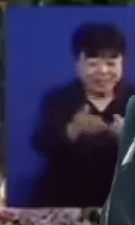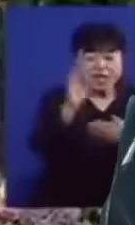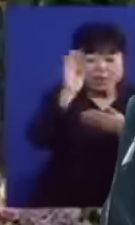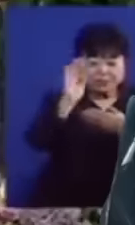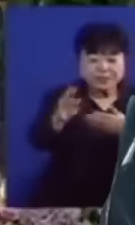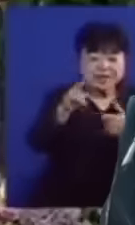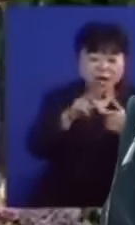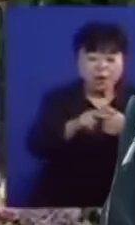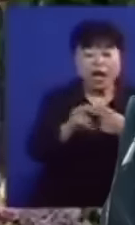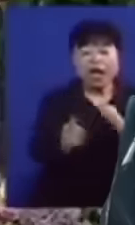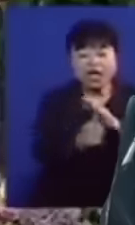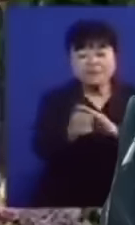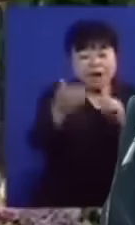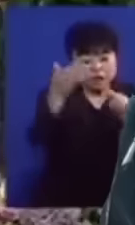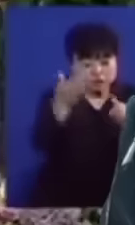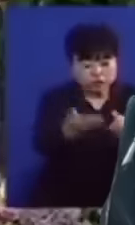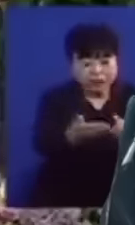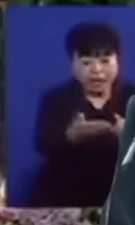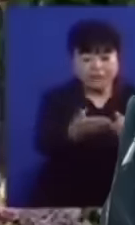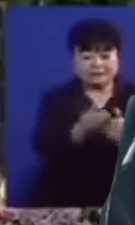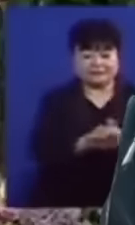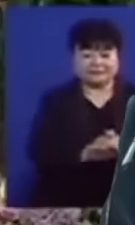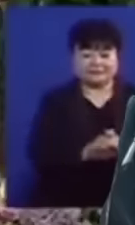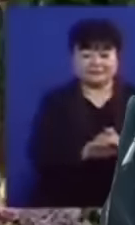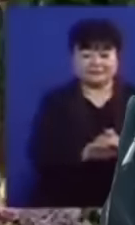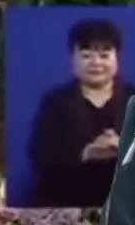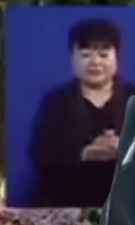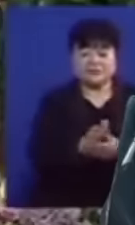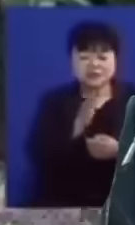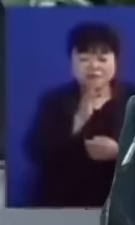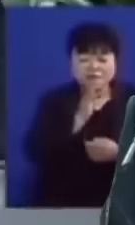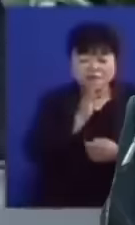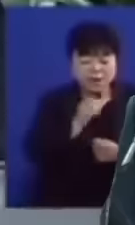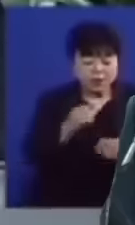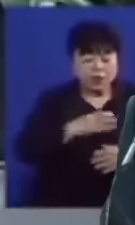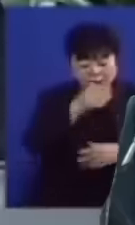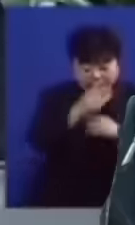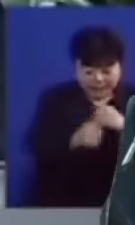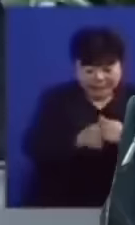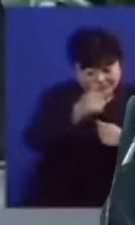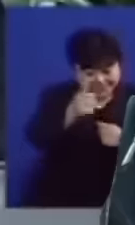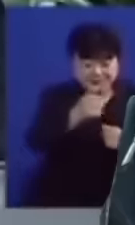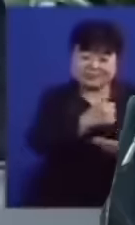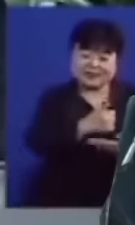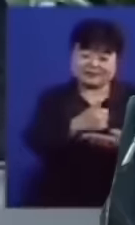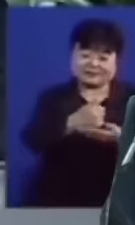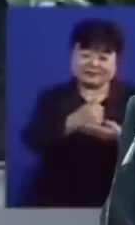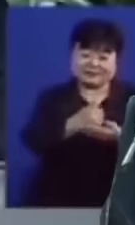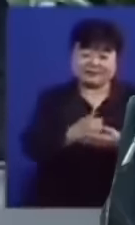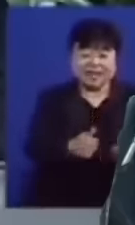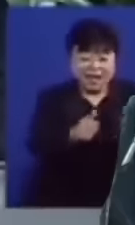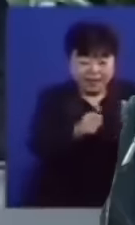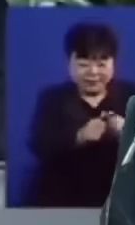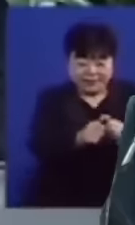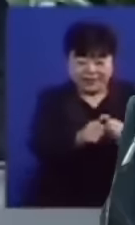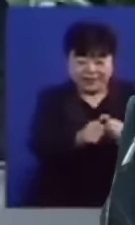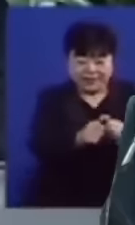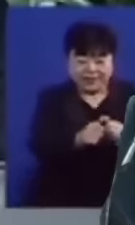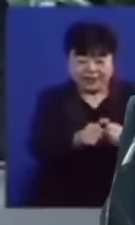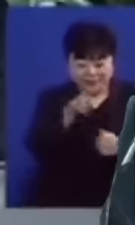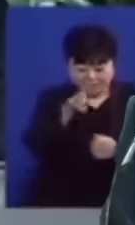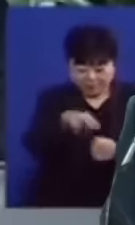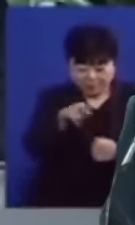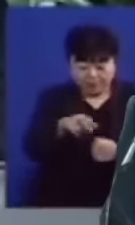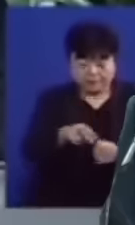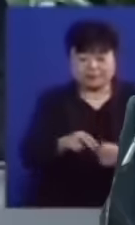미래와 희망을 주는 것이라. 정말로 놀라운 하나님 아니십니까? 우리 함께 이 성경